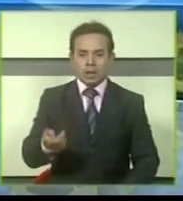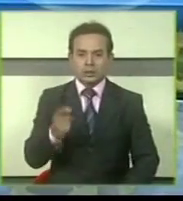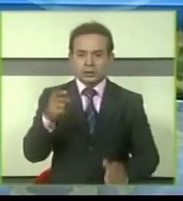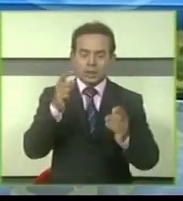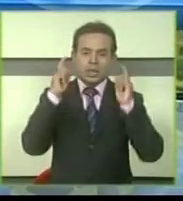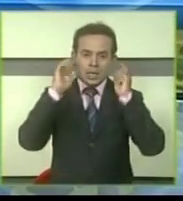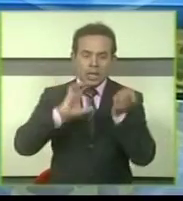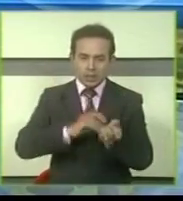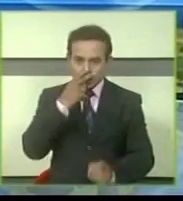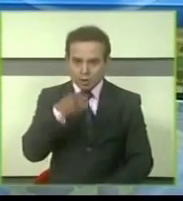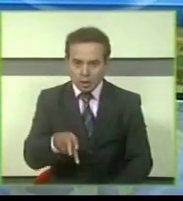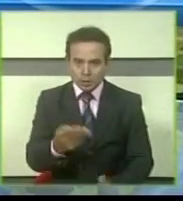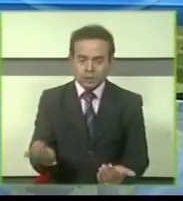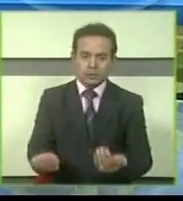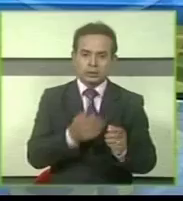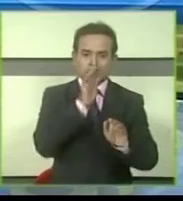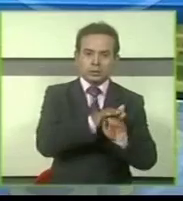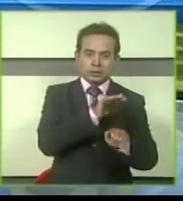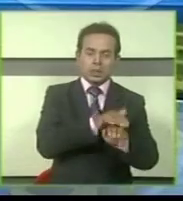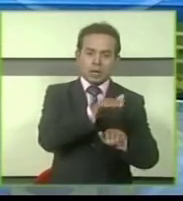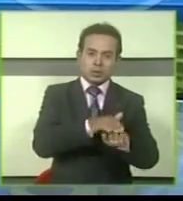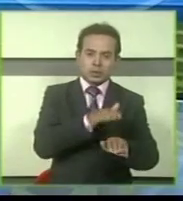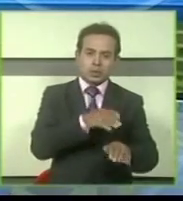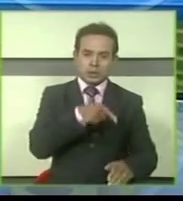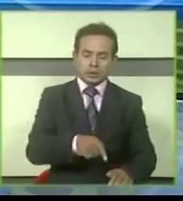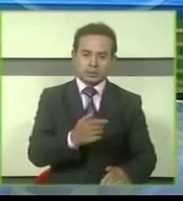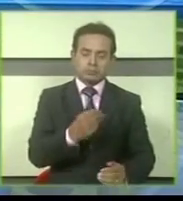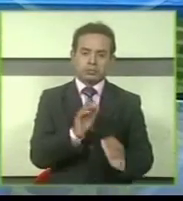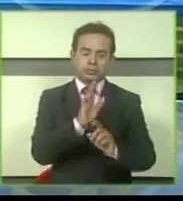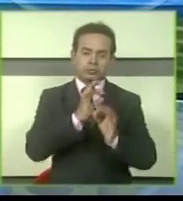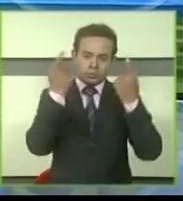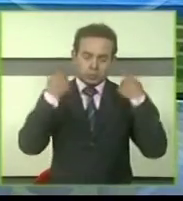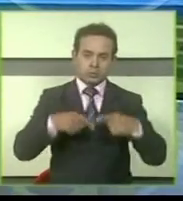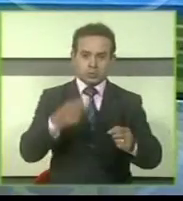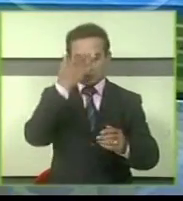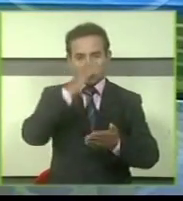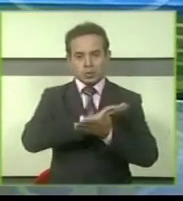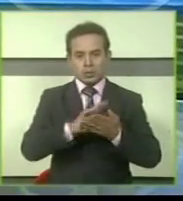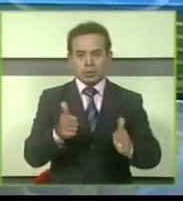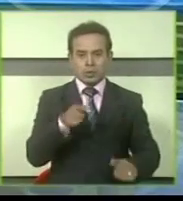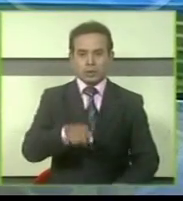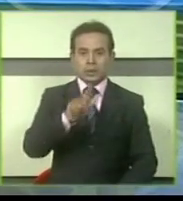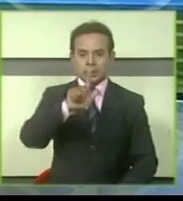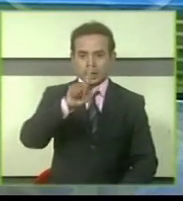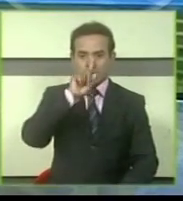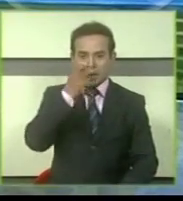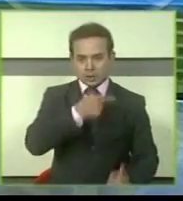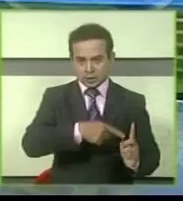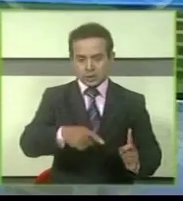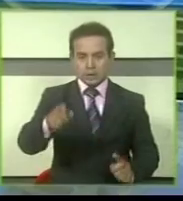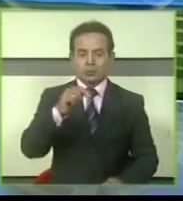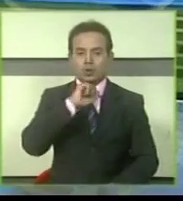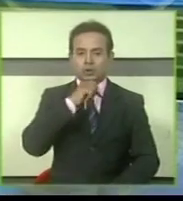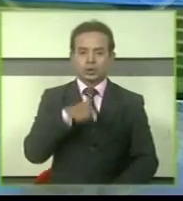আসেন। এখন হাসপাতালের চিকিৎসাকর্মীদের মমতা ও ভালোবাসায় বেড়ে উঠছে আরাবি, নামটিও তাদের দেয়া। দেখতে দেখতে 7 মাস হতে